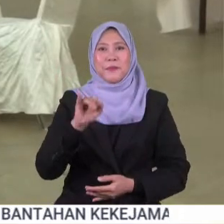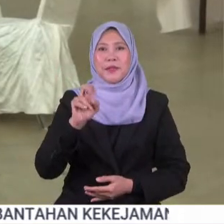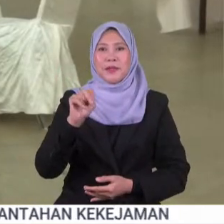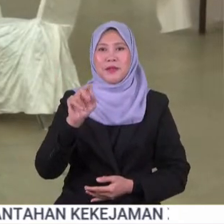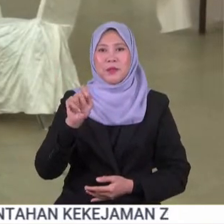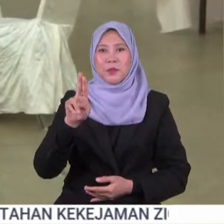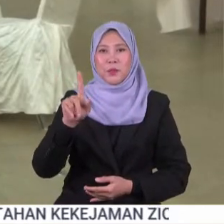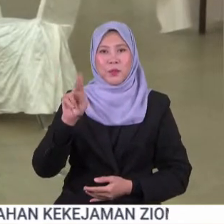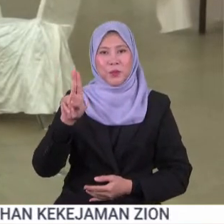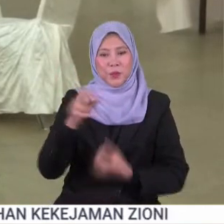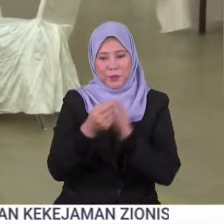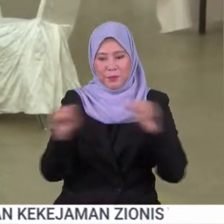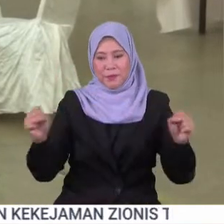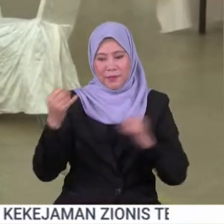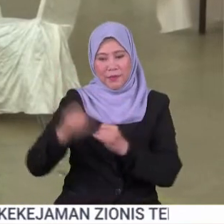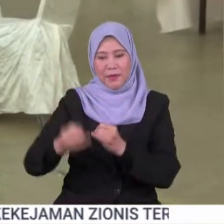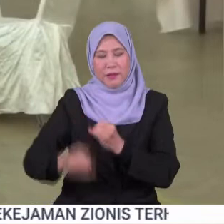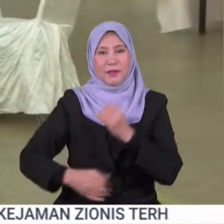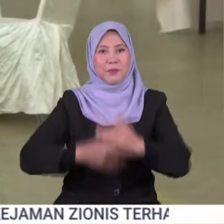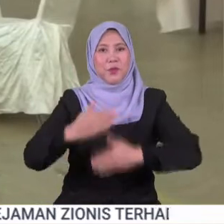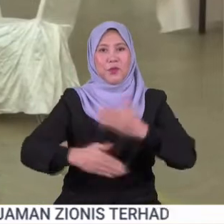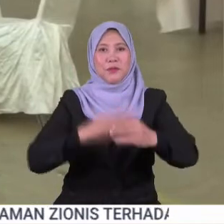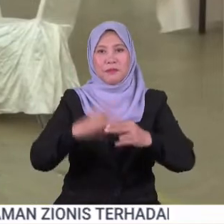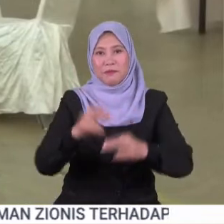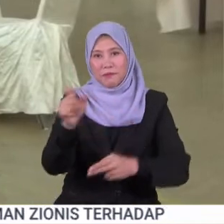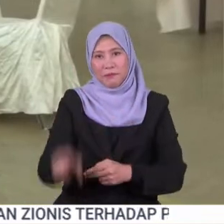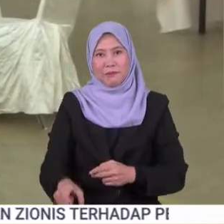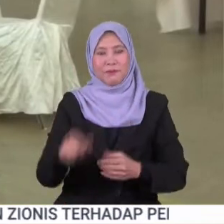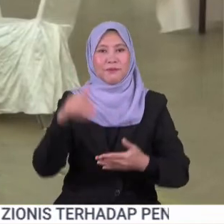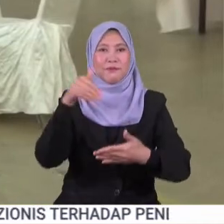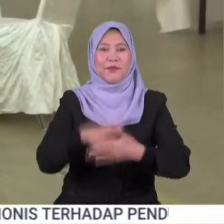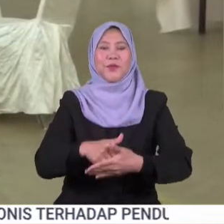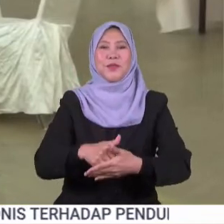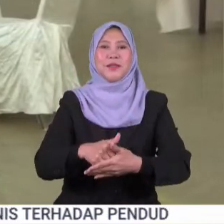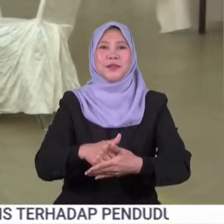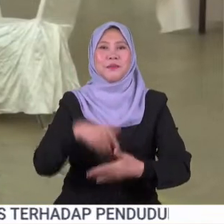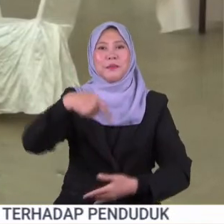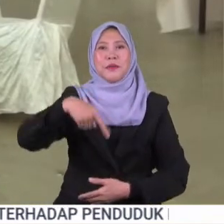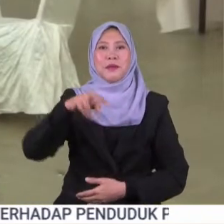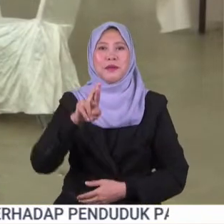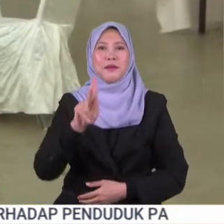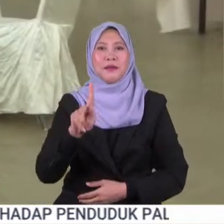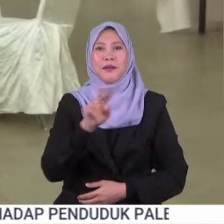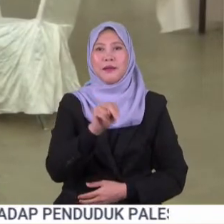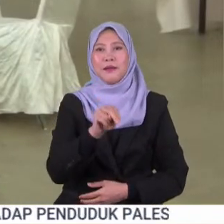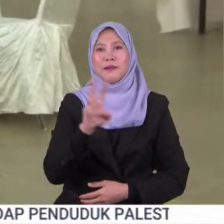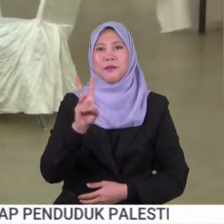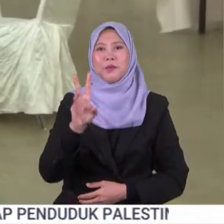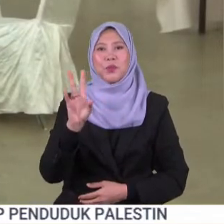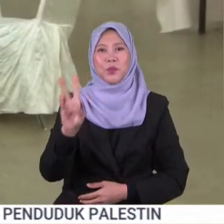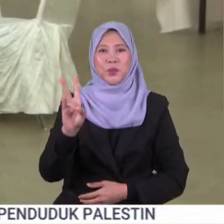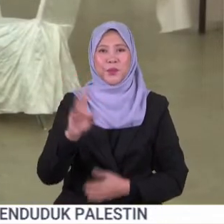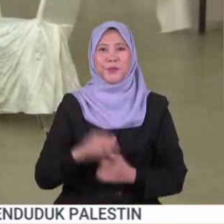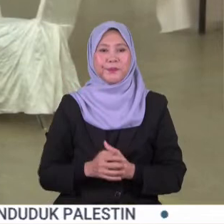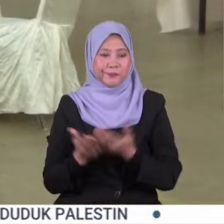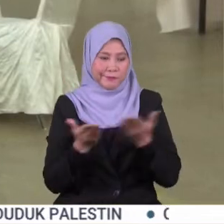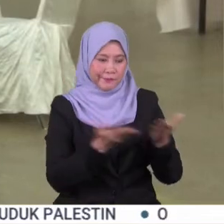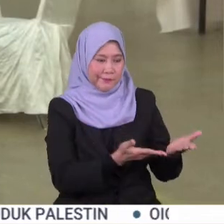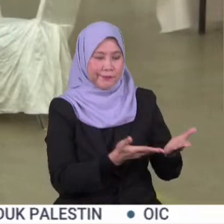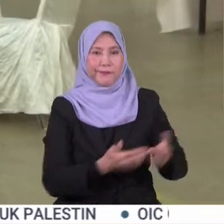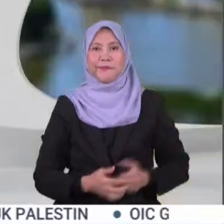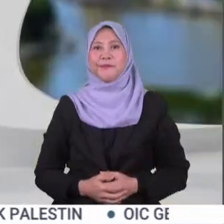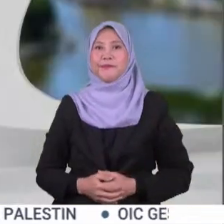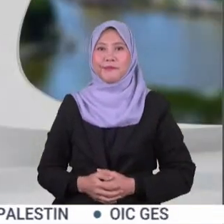sempena persiapan akhir menjelang proses penamaan calon bagi pilihan raya kecil DUN N67 Jepak. Kembali ke studio.